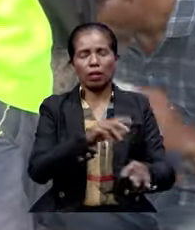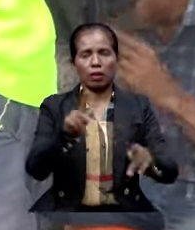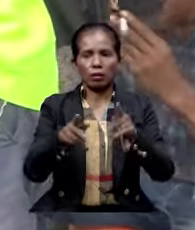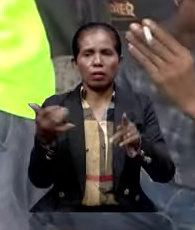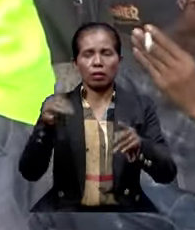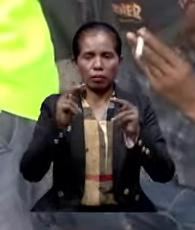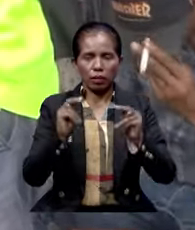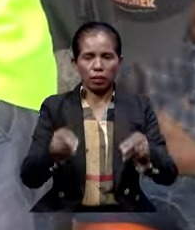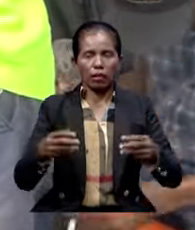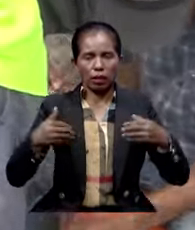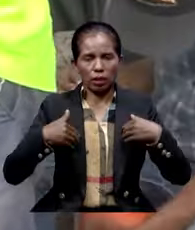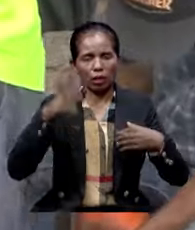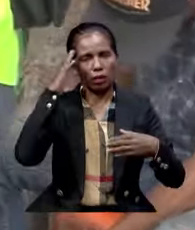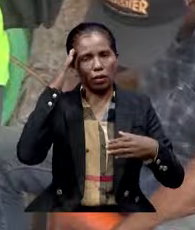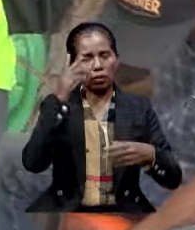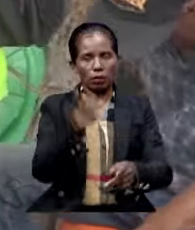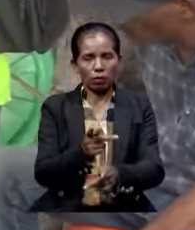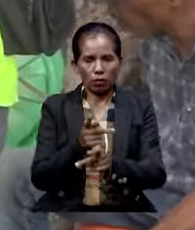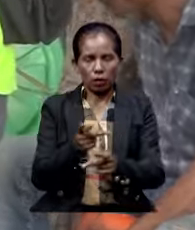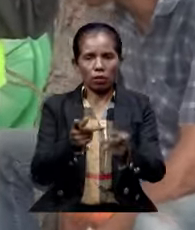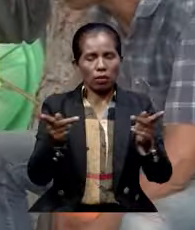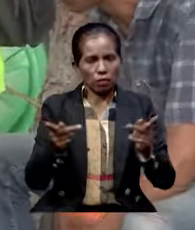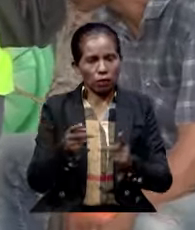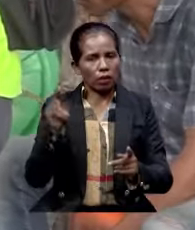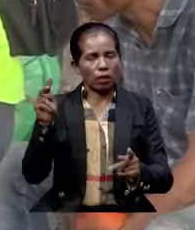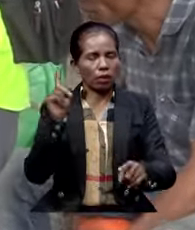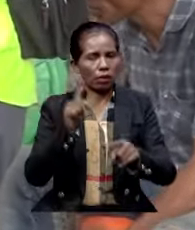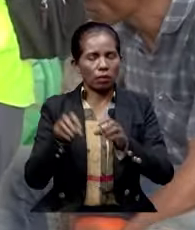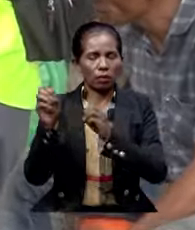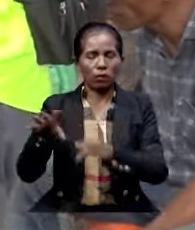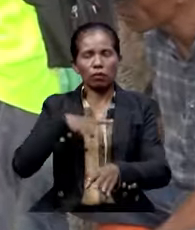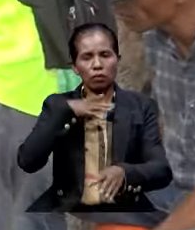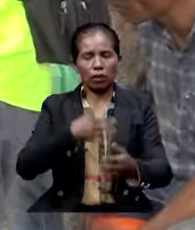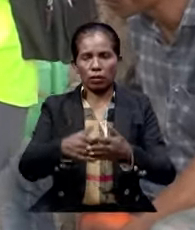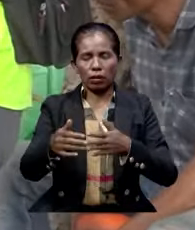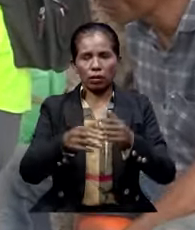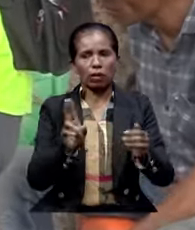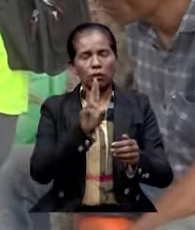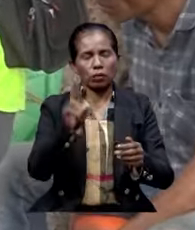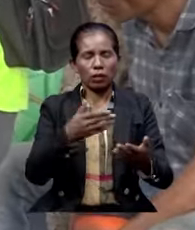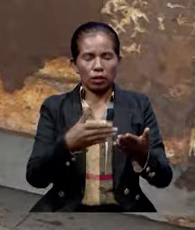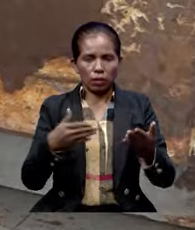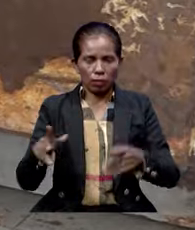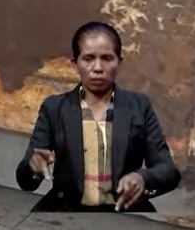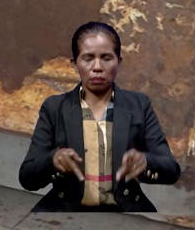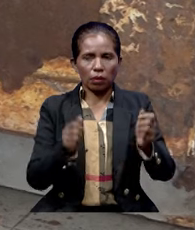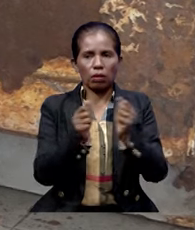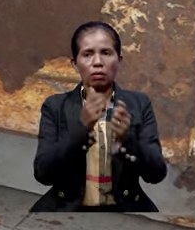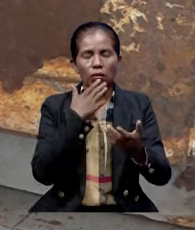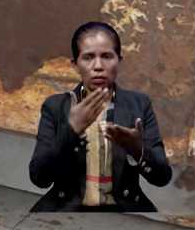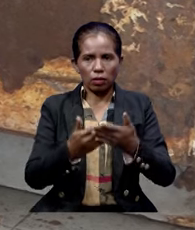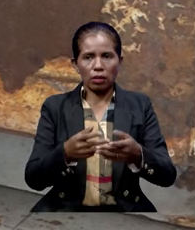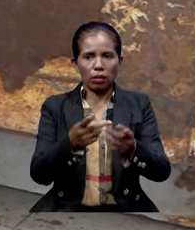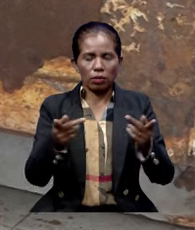mak precisa ia consciência ho de cuidado fatin refere la bele soe foi arbiro no usa facilidade pública ho diak no ne